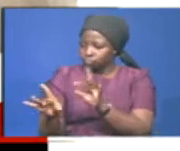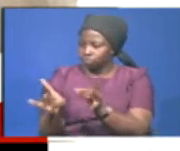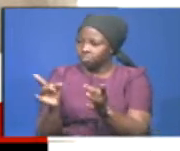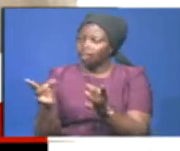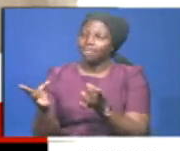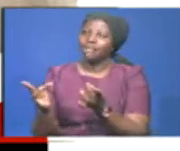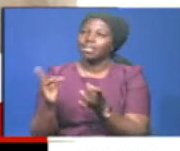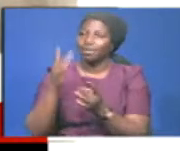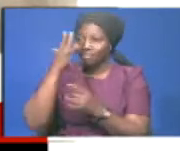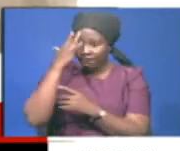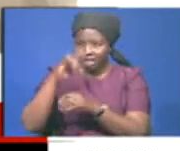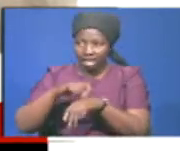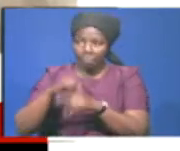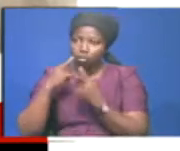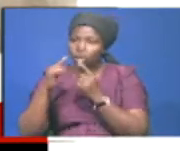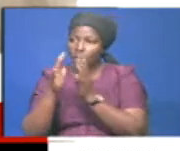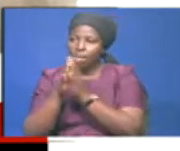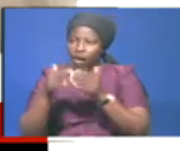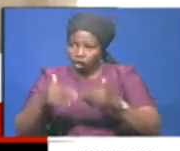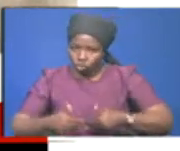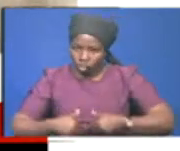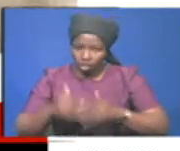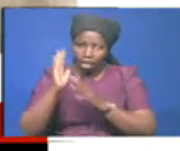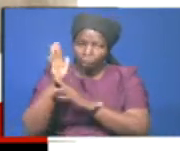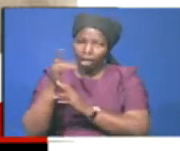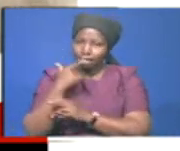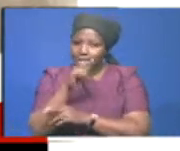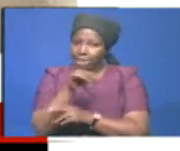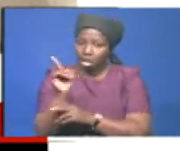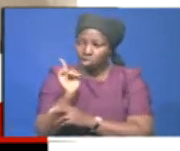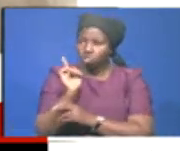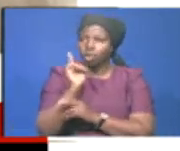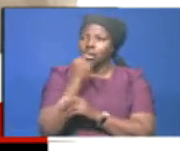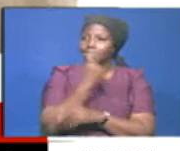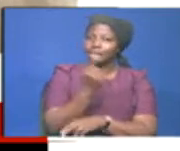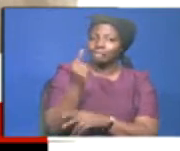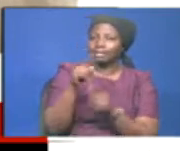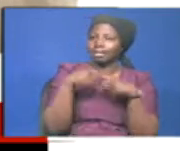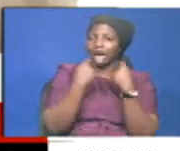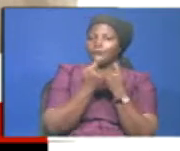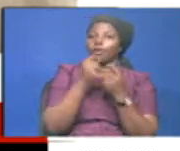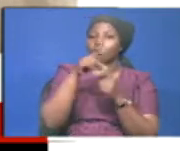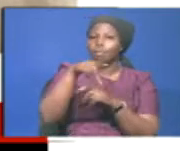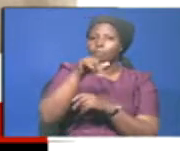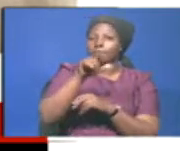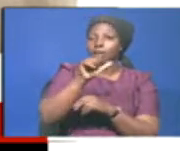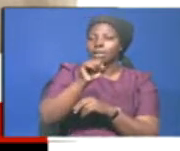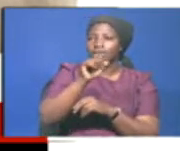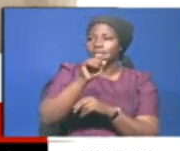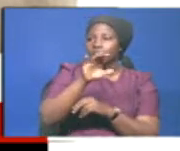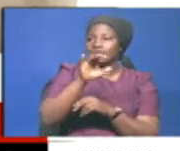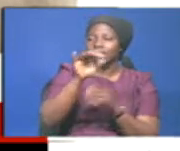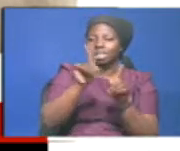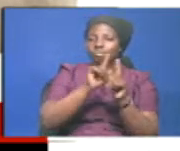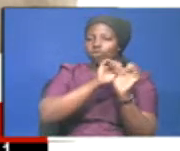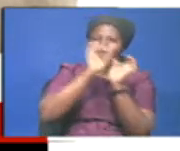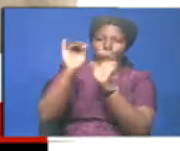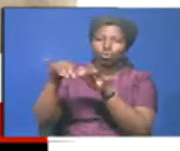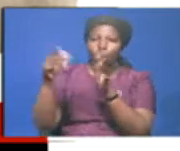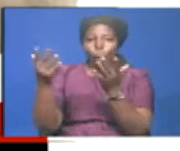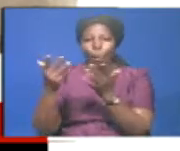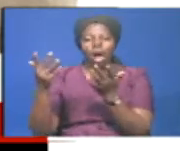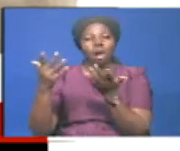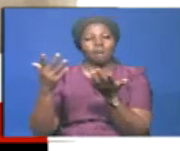ukiongea na vijana watakuambia wanajua kila aina ya plastiki na mali inafaa kuenda. Hata sisi wale tunafanya kazi